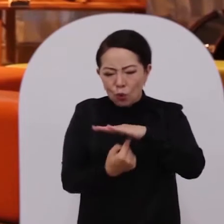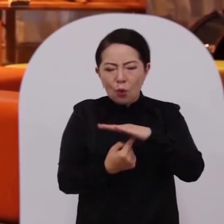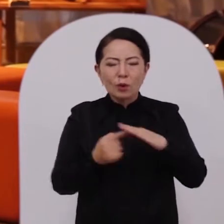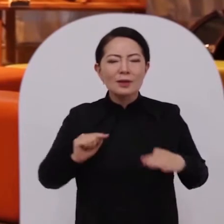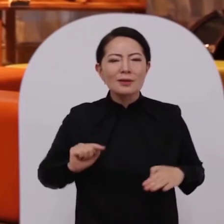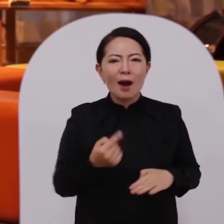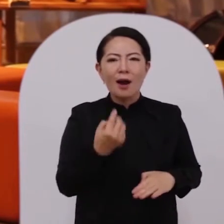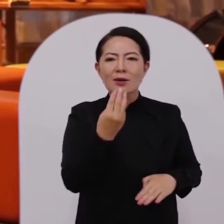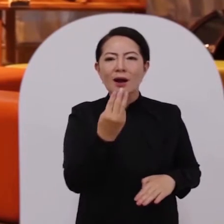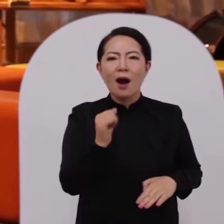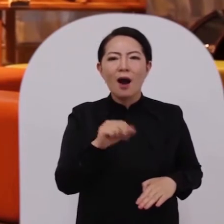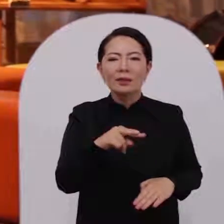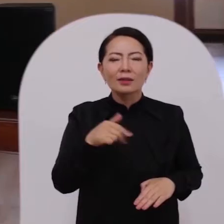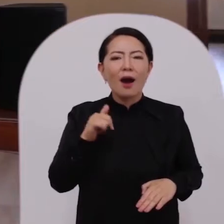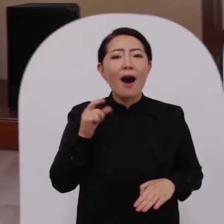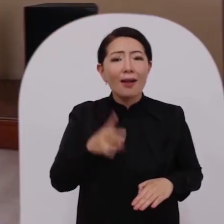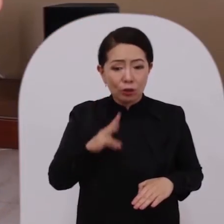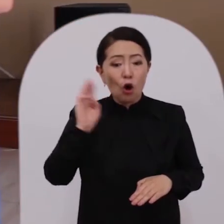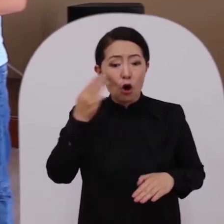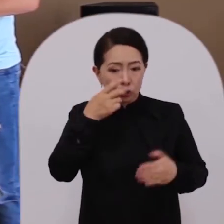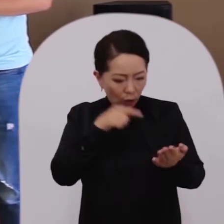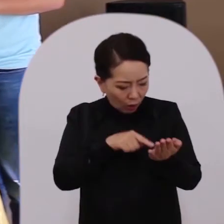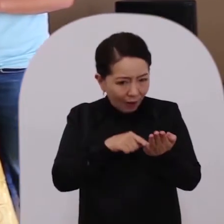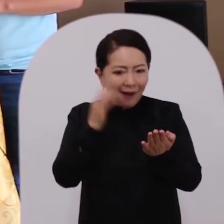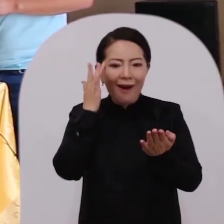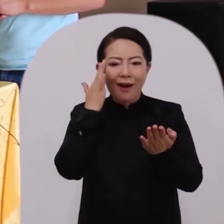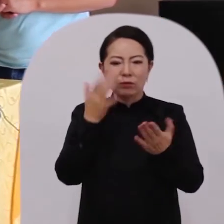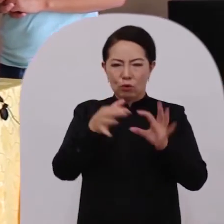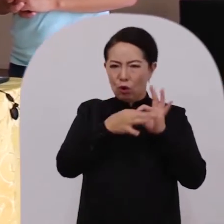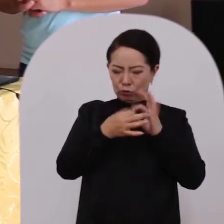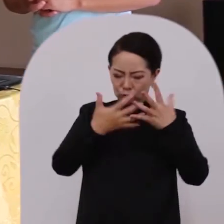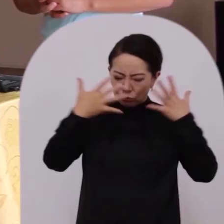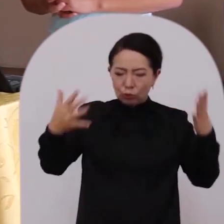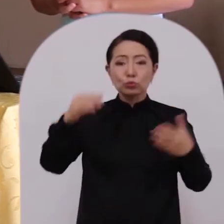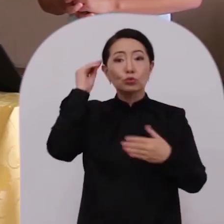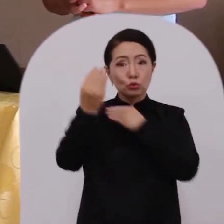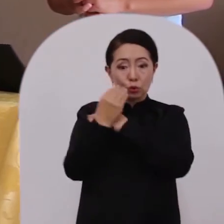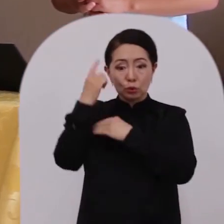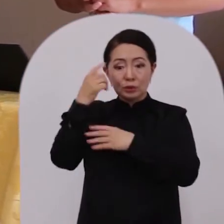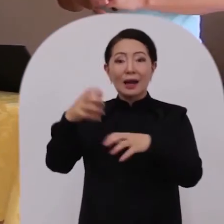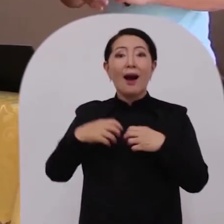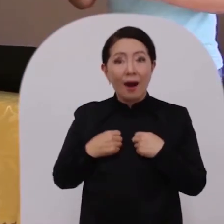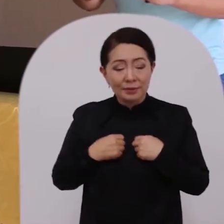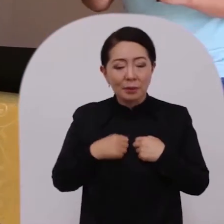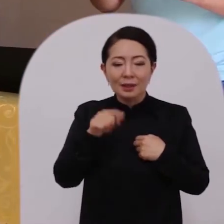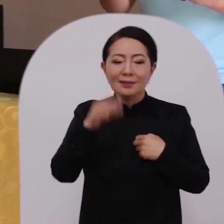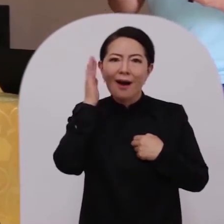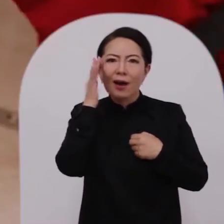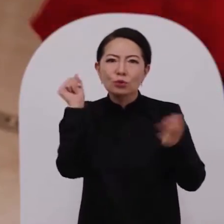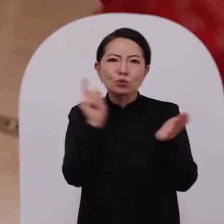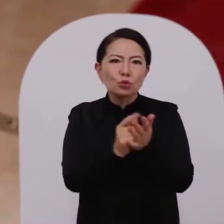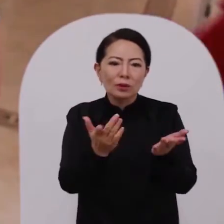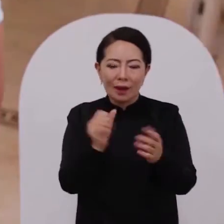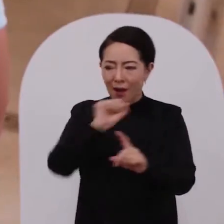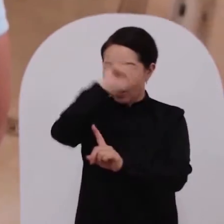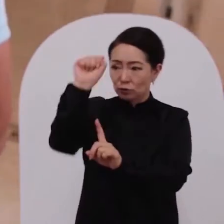яаж тодруулж олж харах хэрэгтэй вэ гэдэг тэр арга гаргачлал дээр бол маш их зүйл олж сурсан. Тэгээд энэ аргачлал маань гол